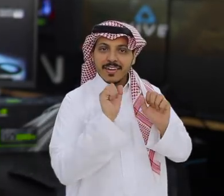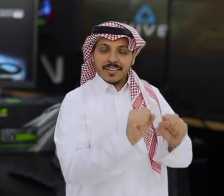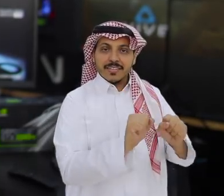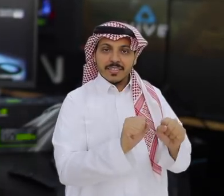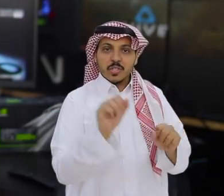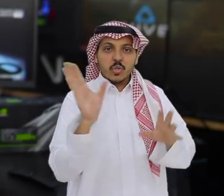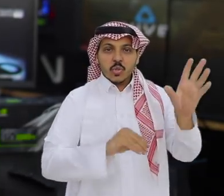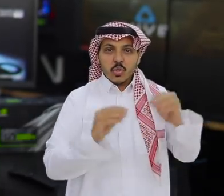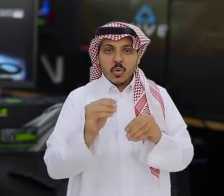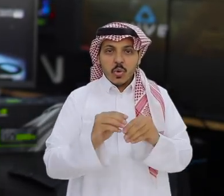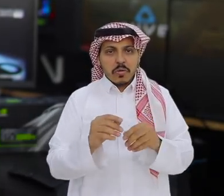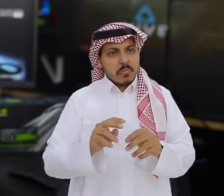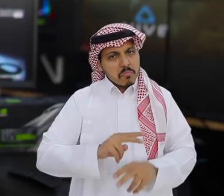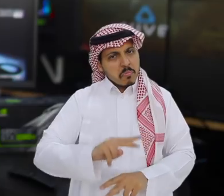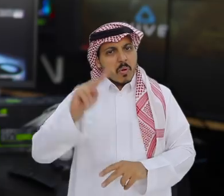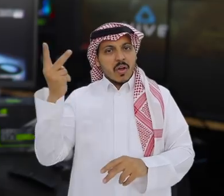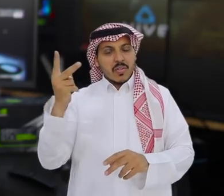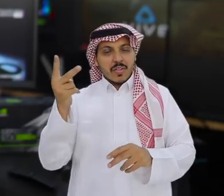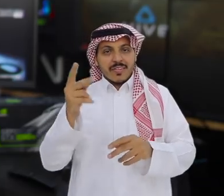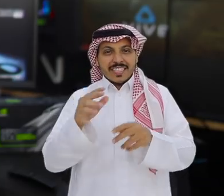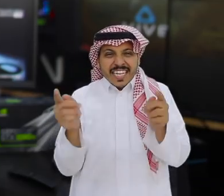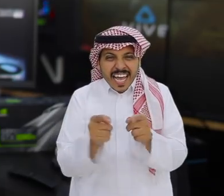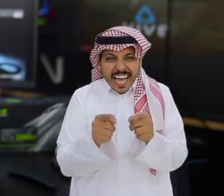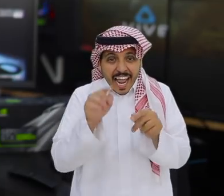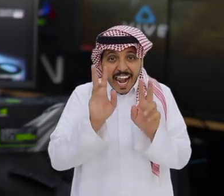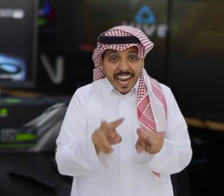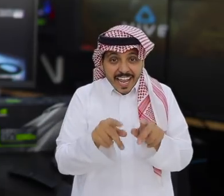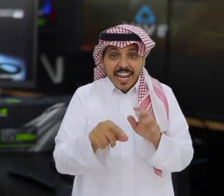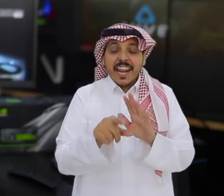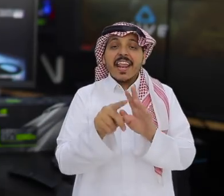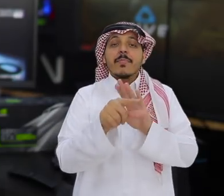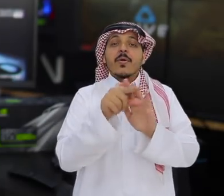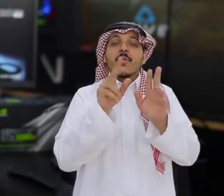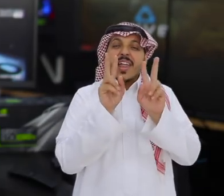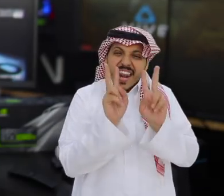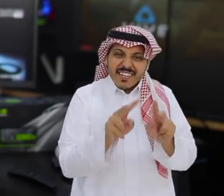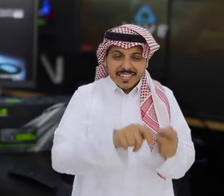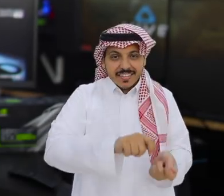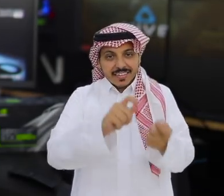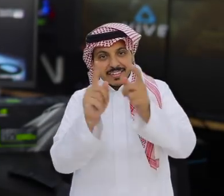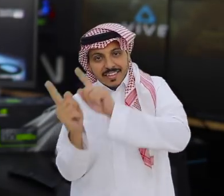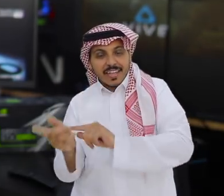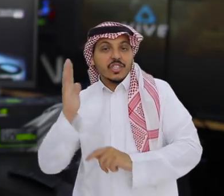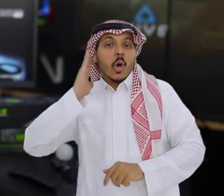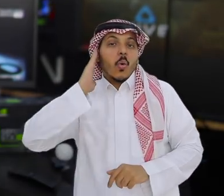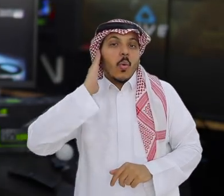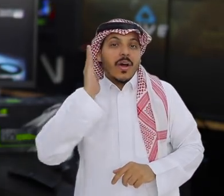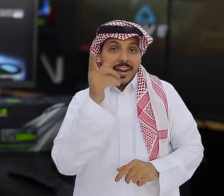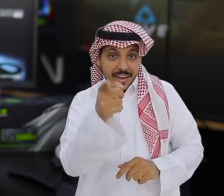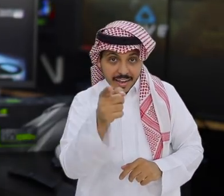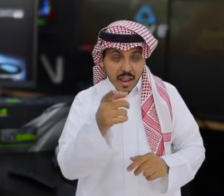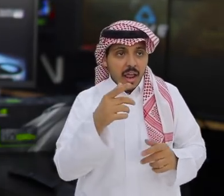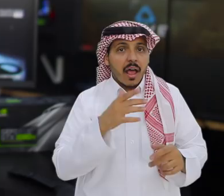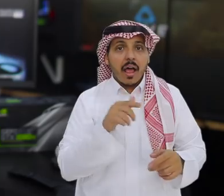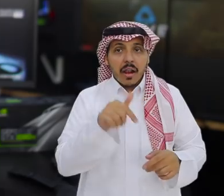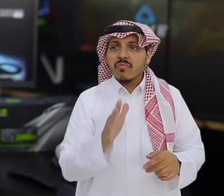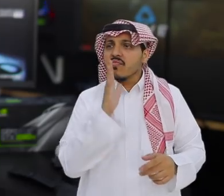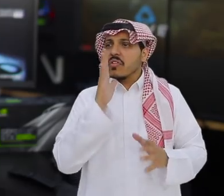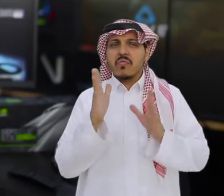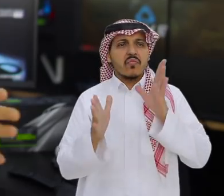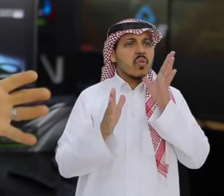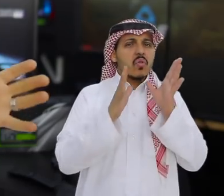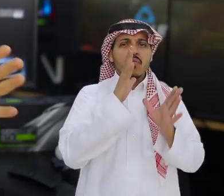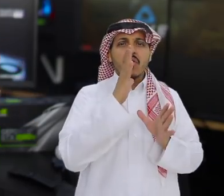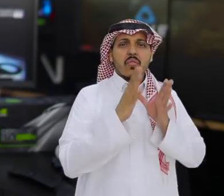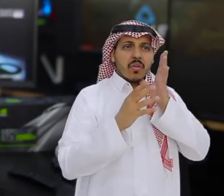للاعبين، سوقها نوعي وصغير جدا. الحين نفس الدائرة قاعدة تدور على الجوالات، التشبع نوعا ما